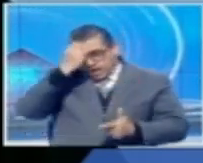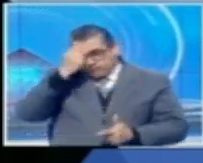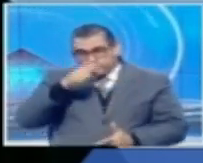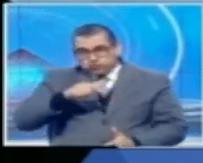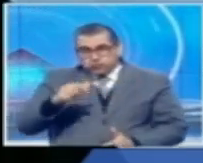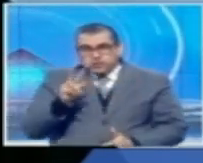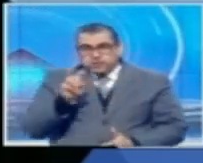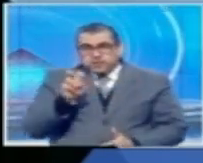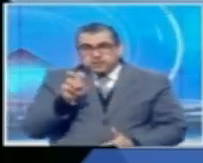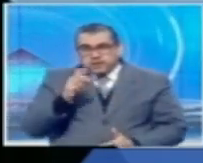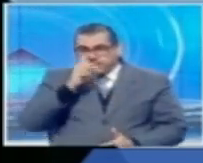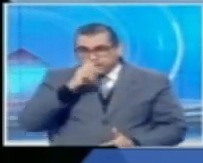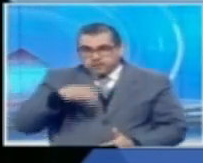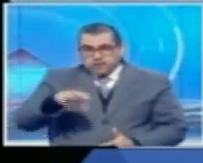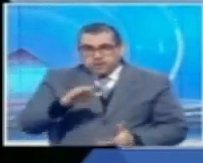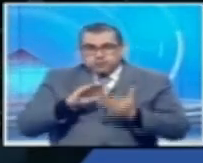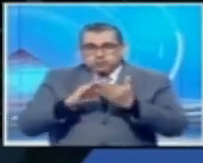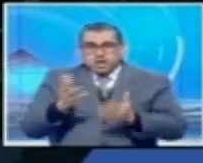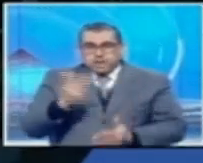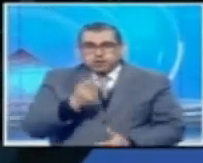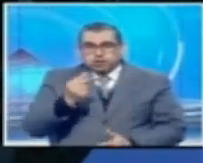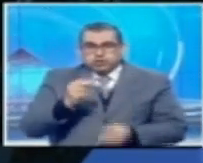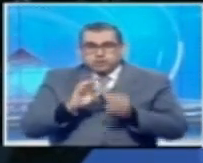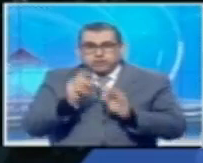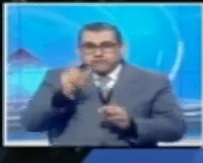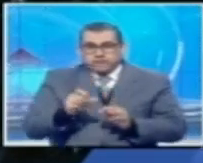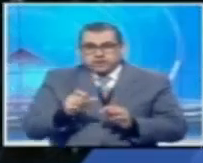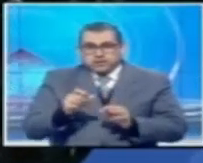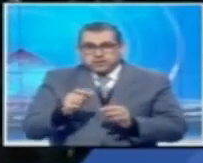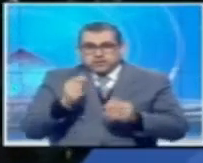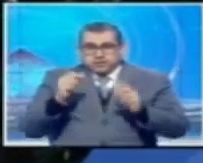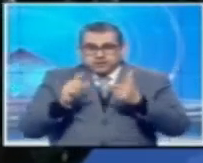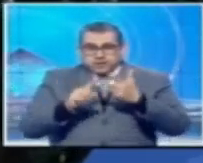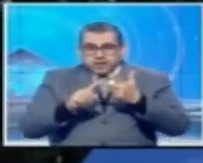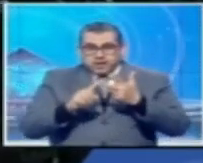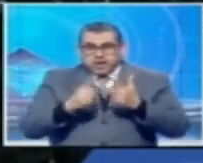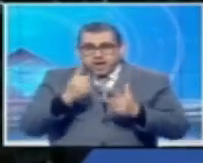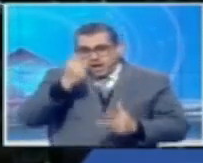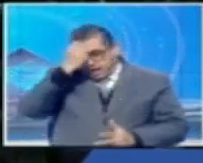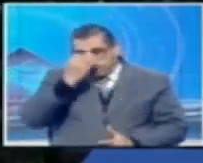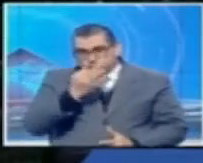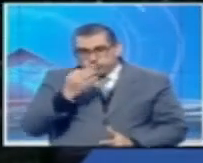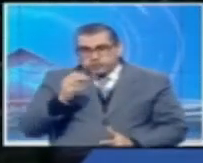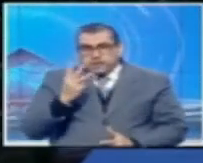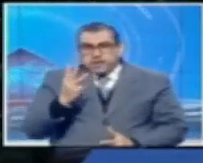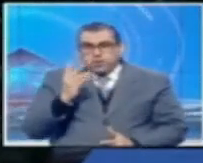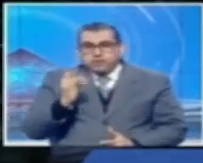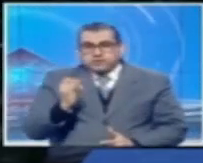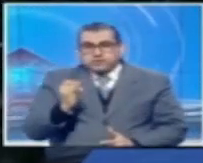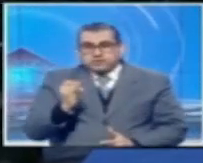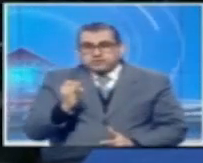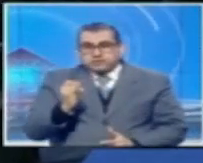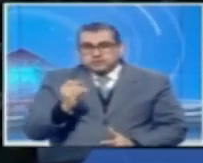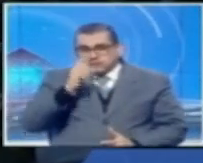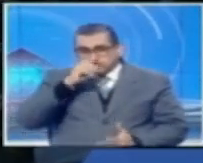1670 قرية بتخدم حوالي 20 مليون مواطن. المرحلة الثالثة 1353